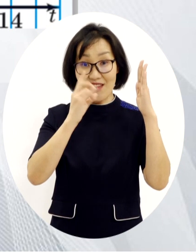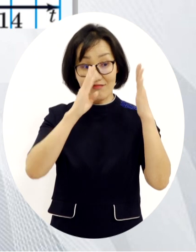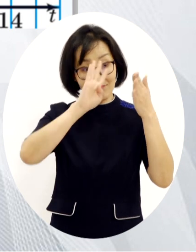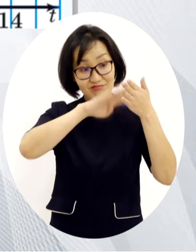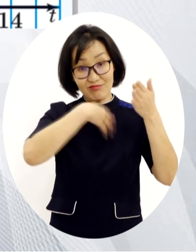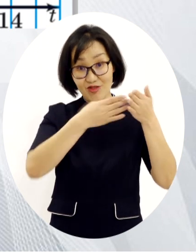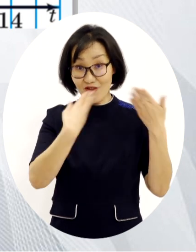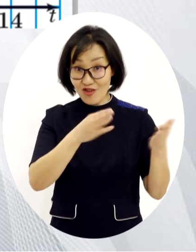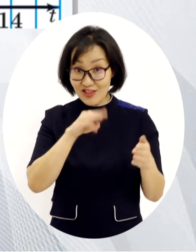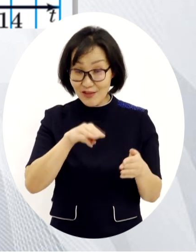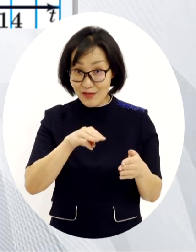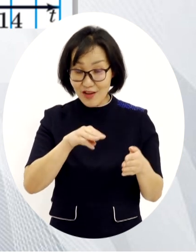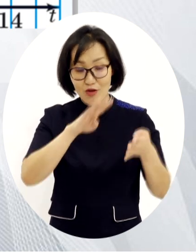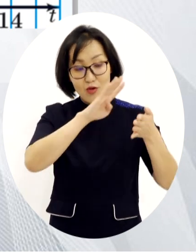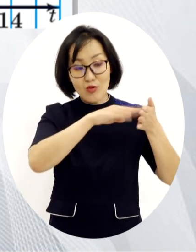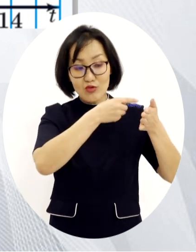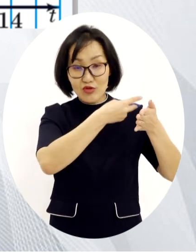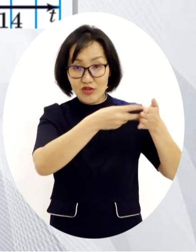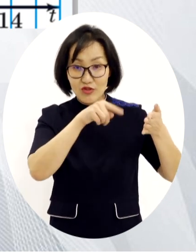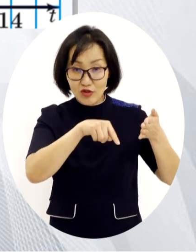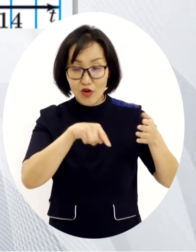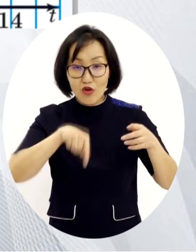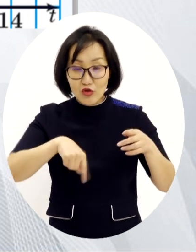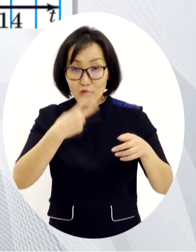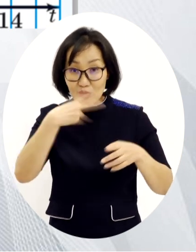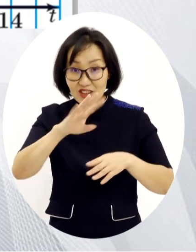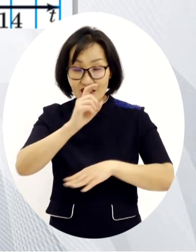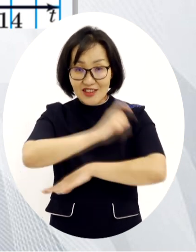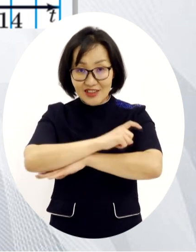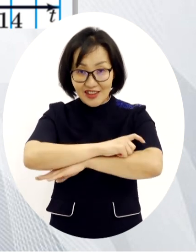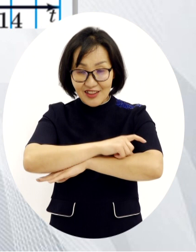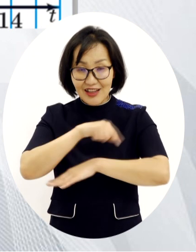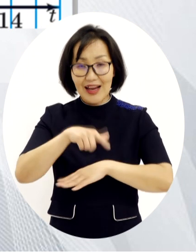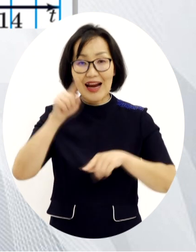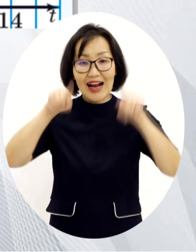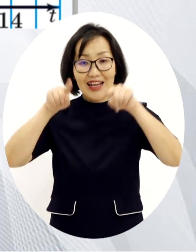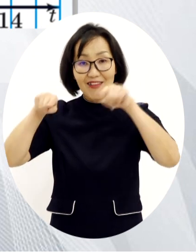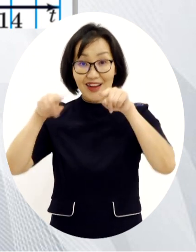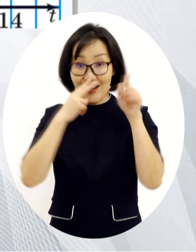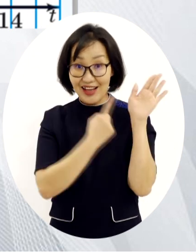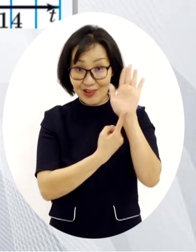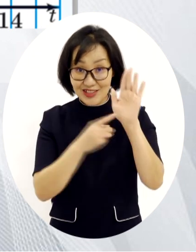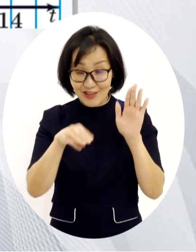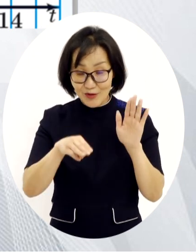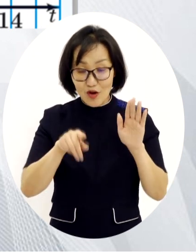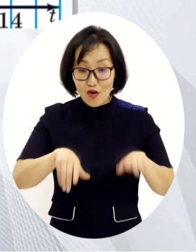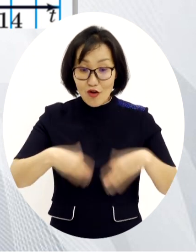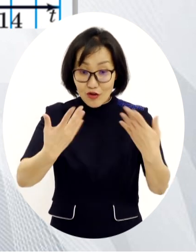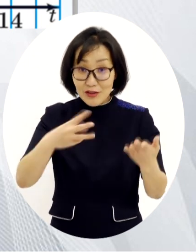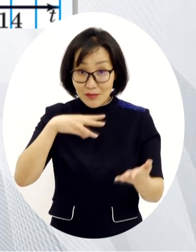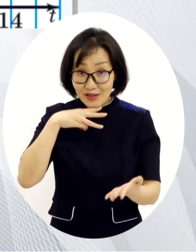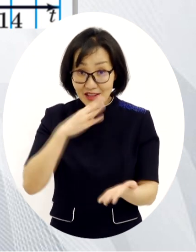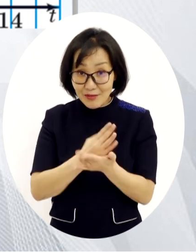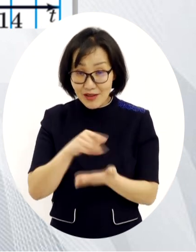Тэгвэл дэлгэцэн дээр цаг агаарын мэдээг өнөөдөр үзэх гэж байгаа графикаар өгсөн байна. За бүгдээрээ өгсөн